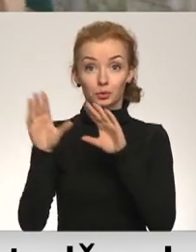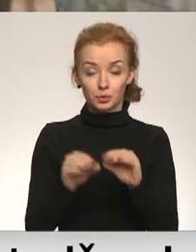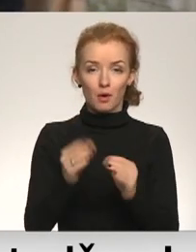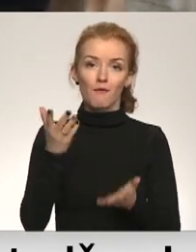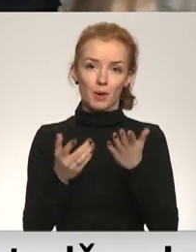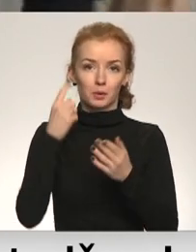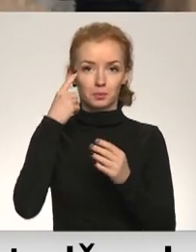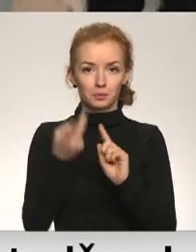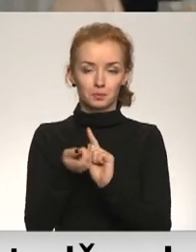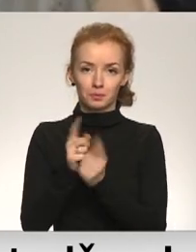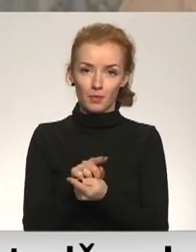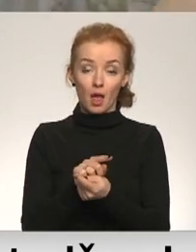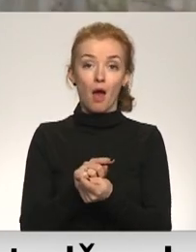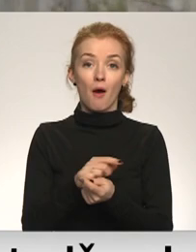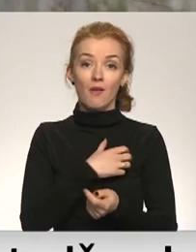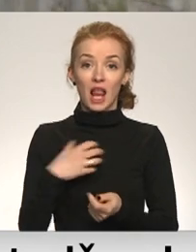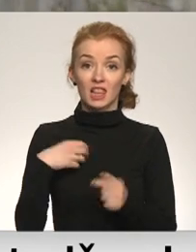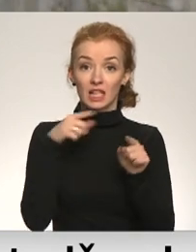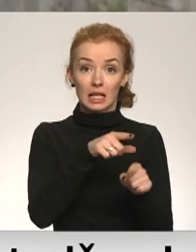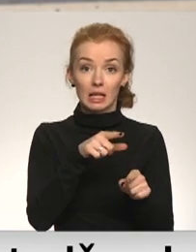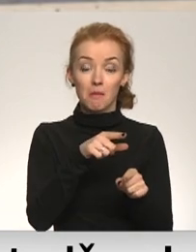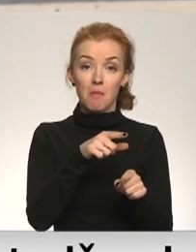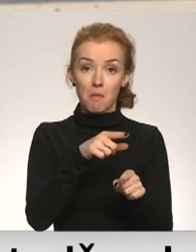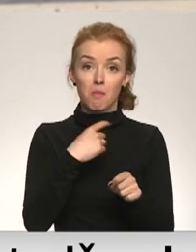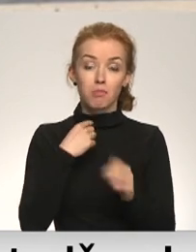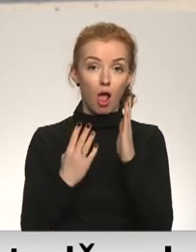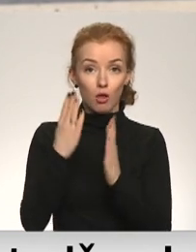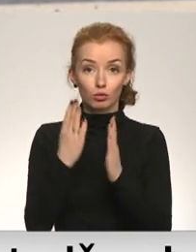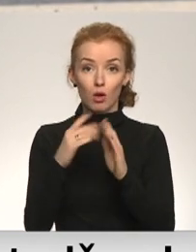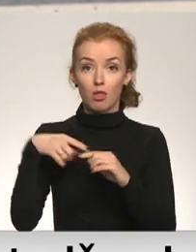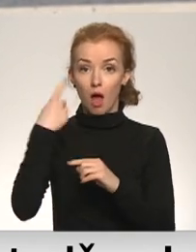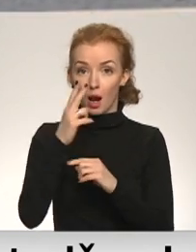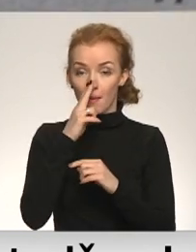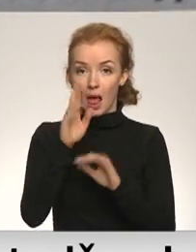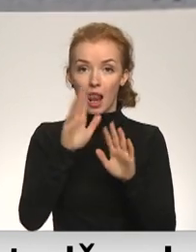valdībā varētu būt gaidāms nākamnedēļ, lai komersanti un iedzīvotāji varētu